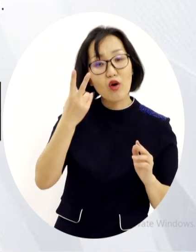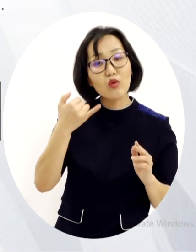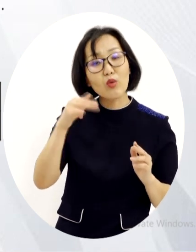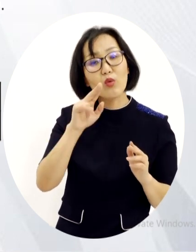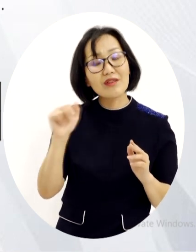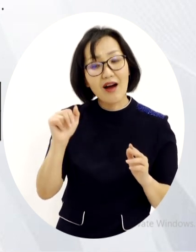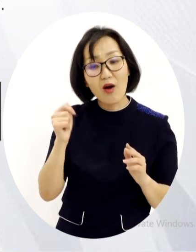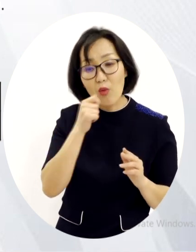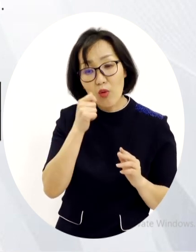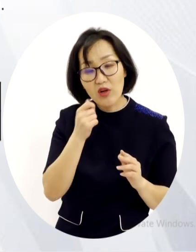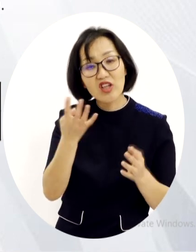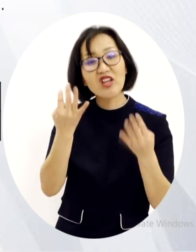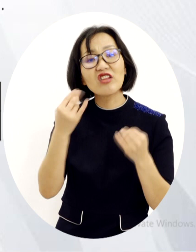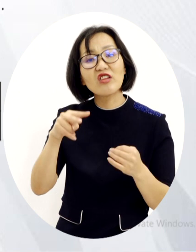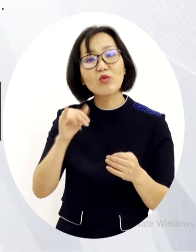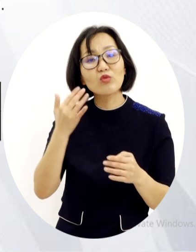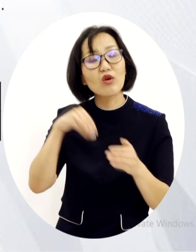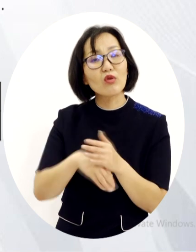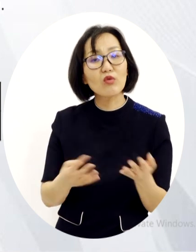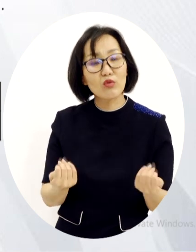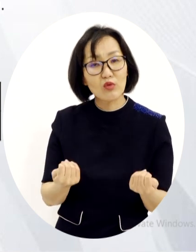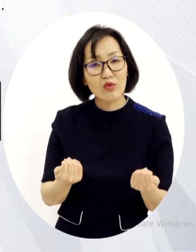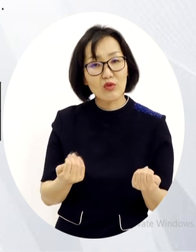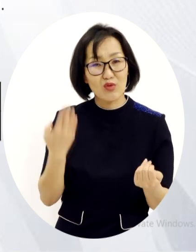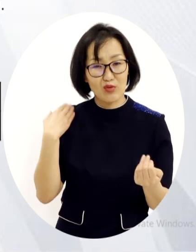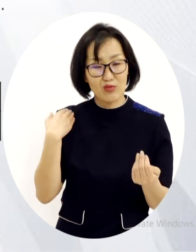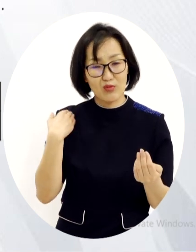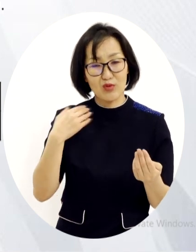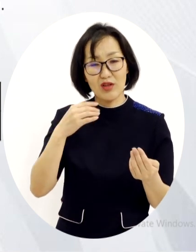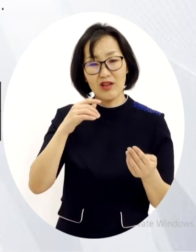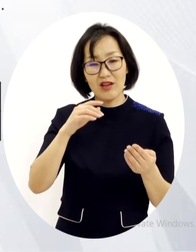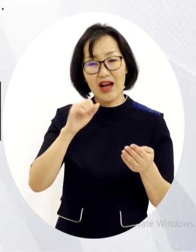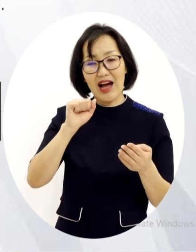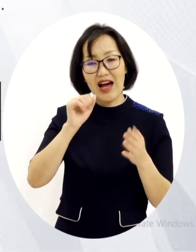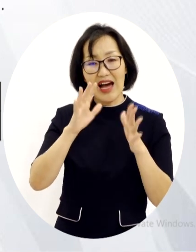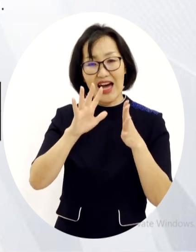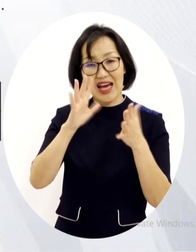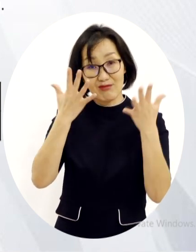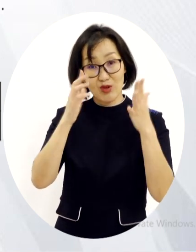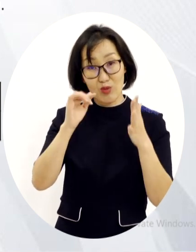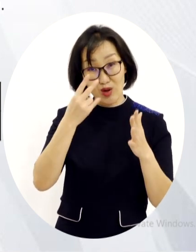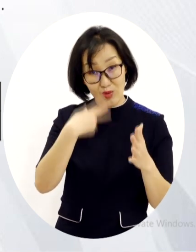удаа байхад хэд болох вэ? Бүтээр 10-ын бутархай үйлдэлийг нэмэх үйлдэл үүссэн. Бас үржүүлэх үйлдэлс 1